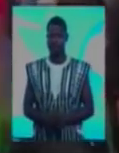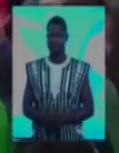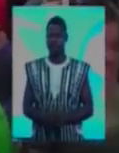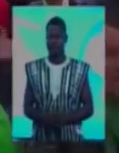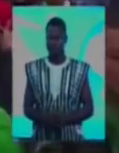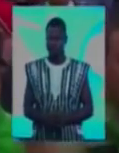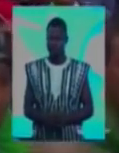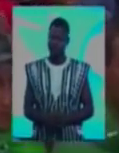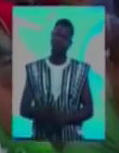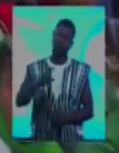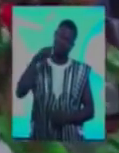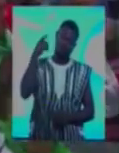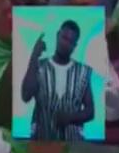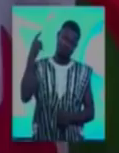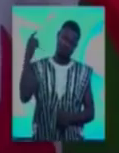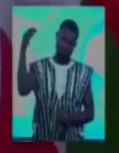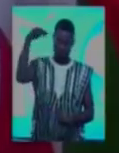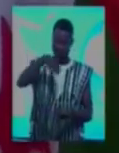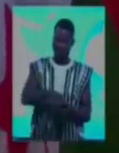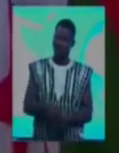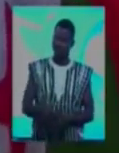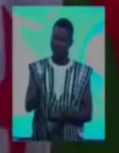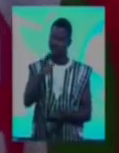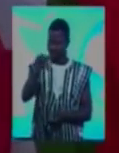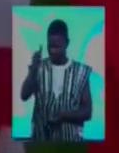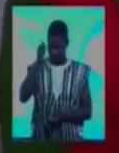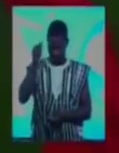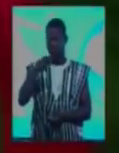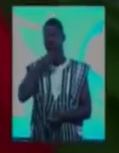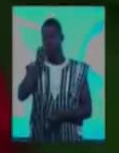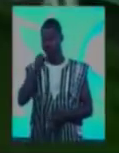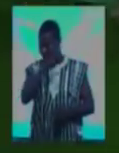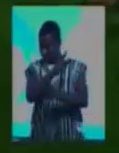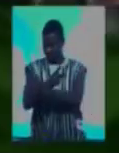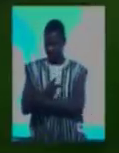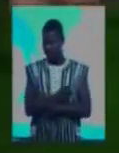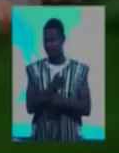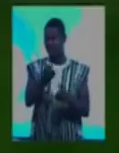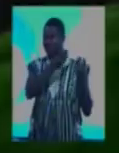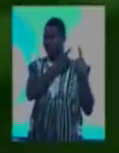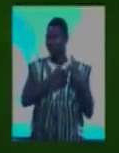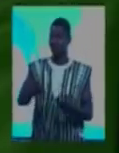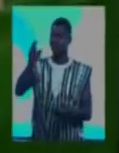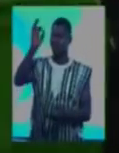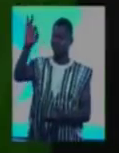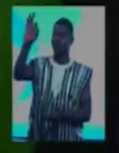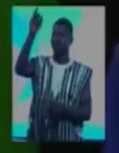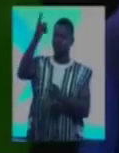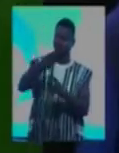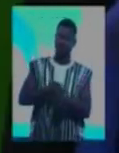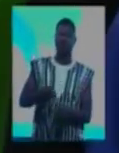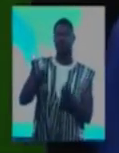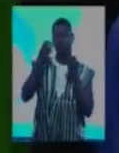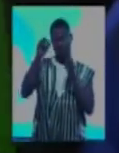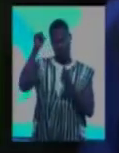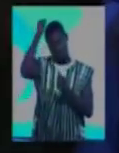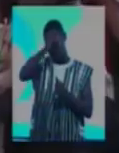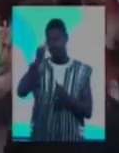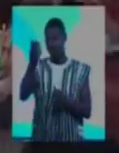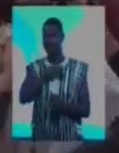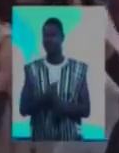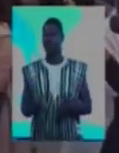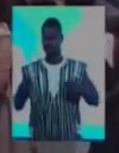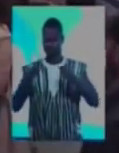Une fois encore, ils ont crié leur rejet de la vieille garde. Depuis 9 mois, des milliers d'Algériens défient chaque semaine le pouvoir.